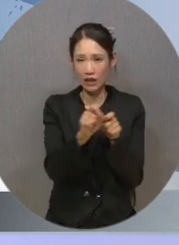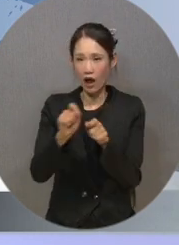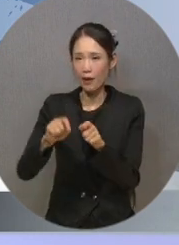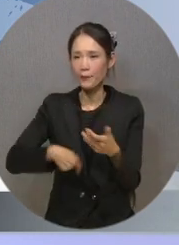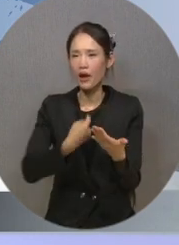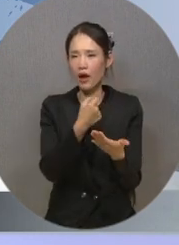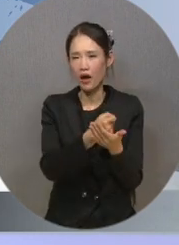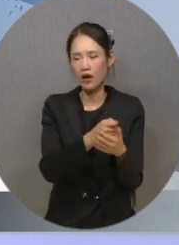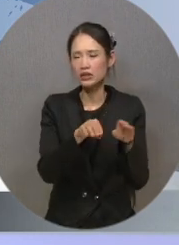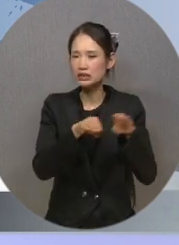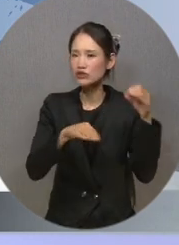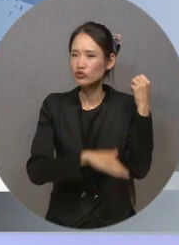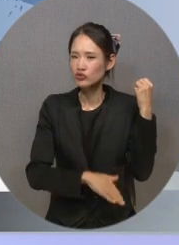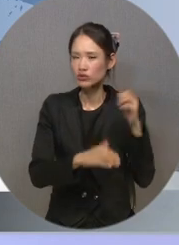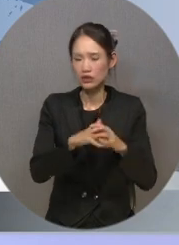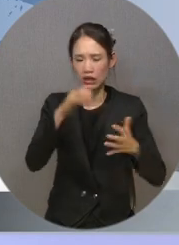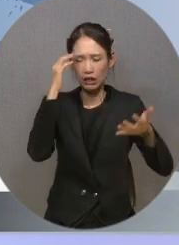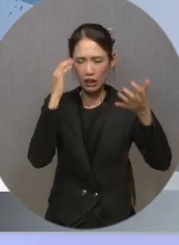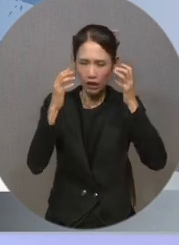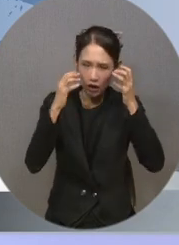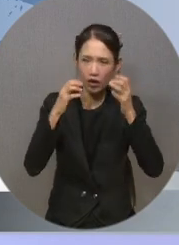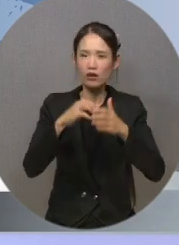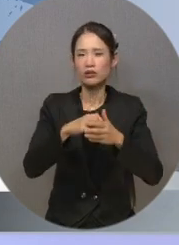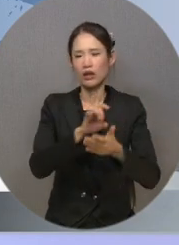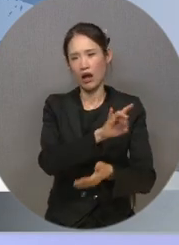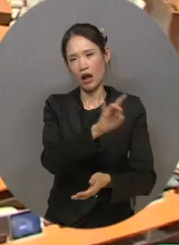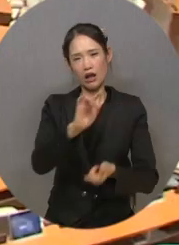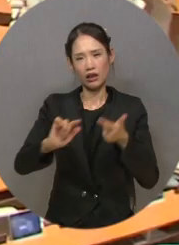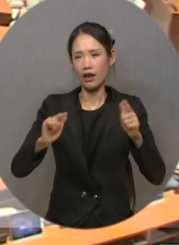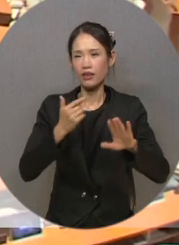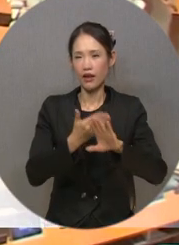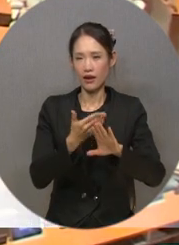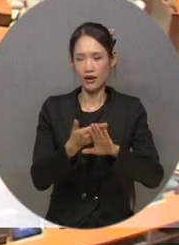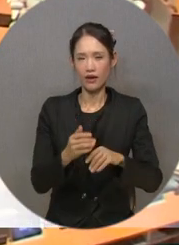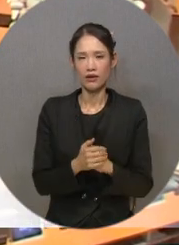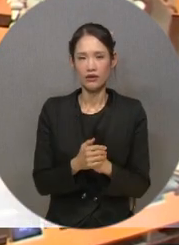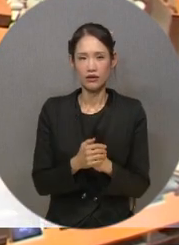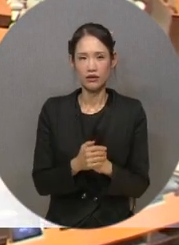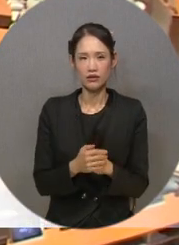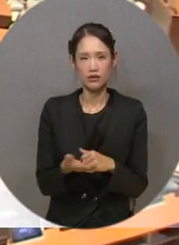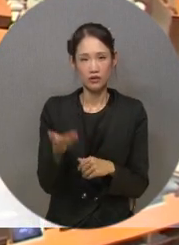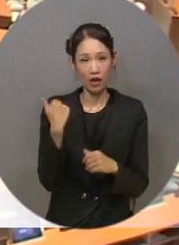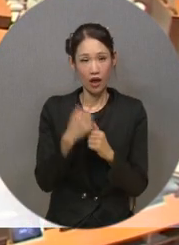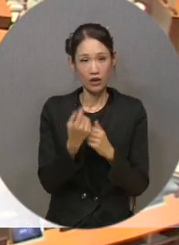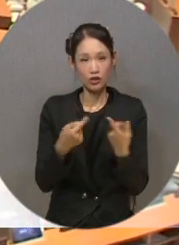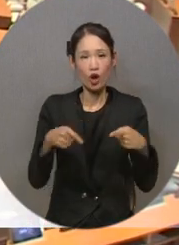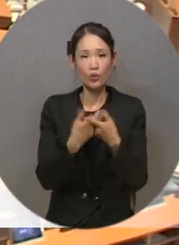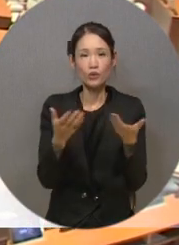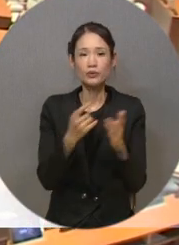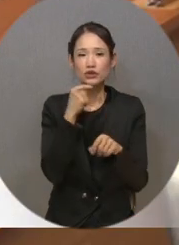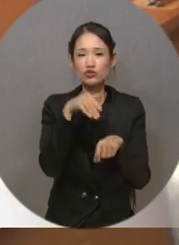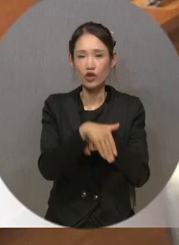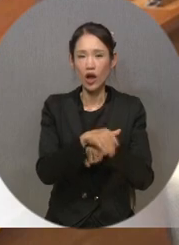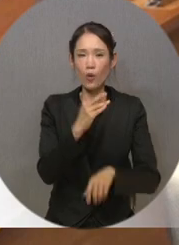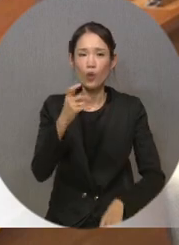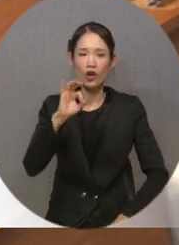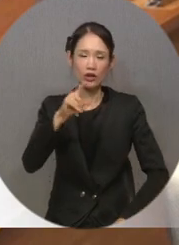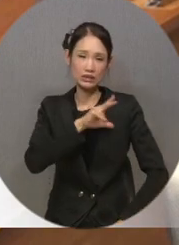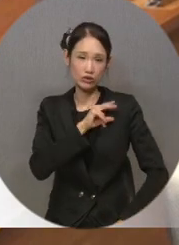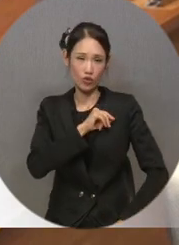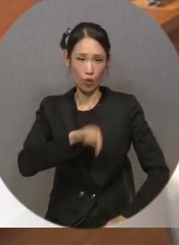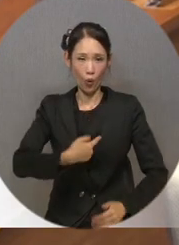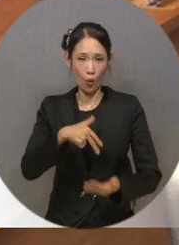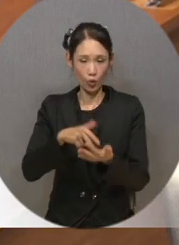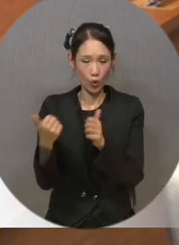정하고 있어 통계도 제각각이란 겁니다. 지난 12일 더불어민주당 고영인 의원은 고독사